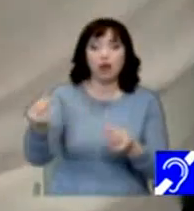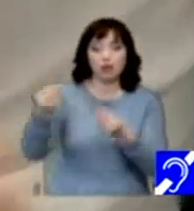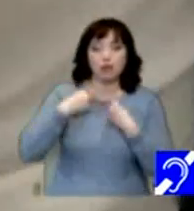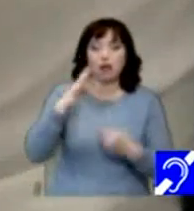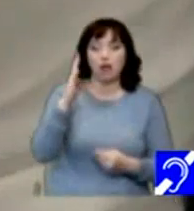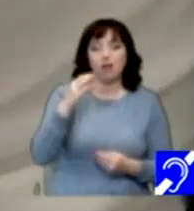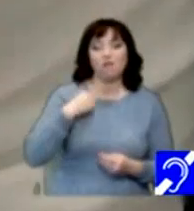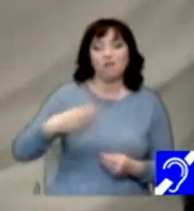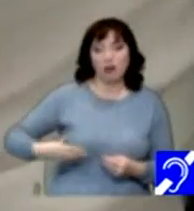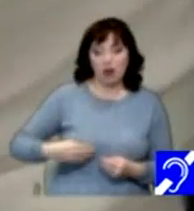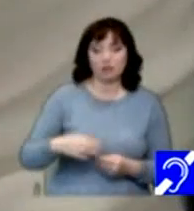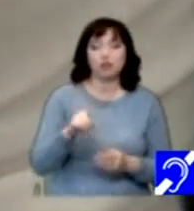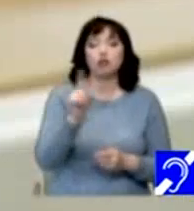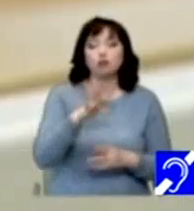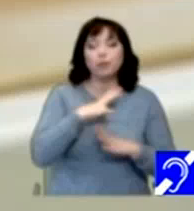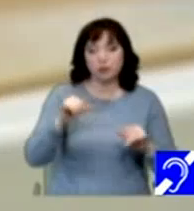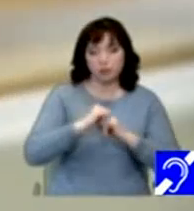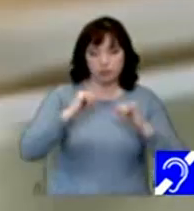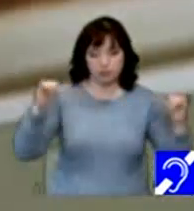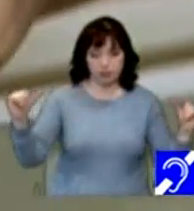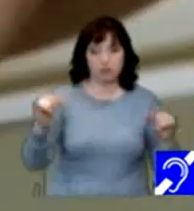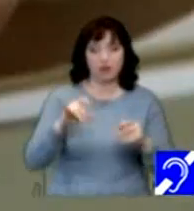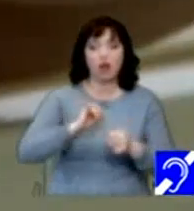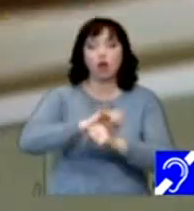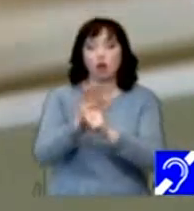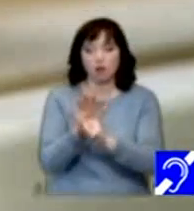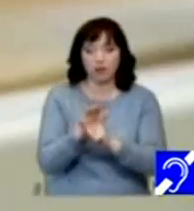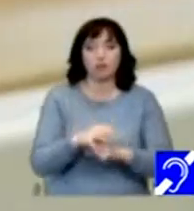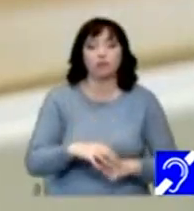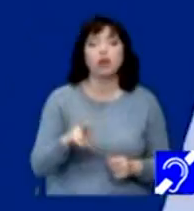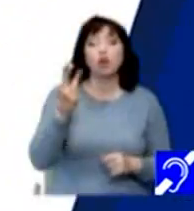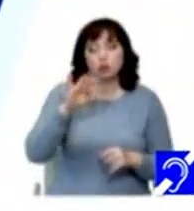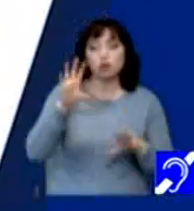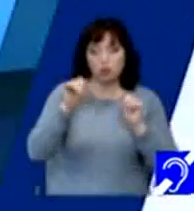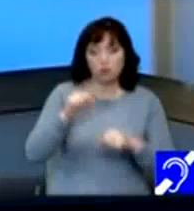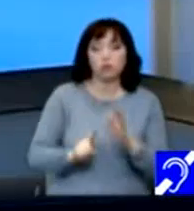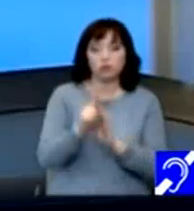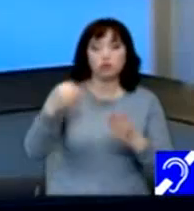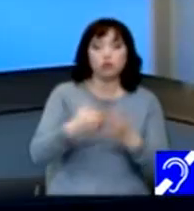platformei COVAX. Pentru a preveni un nou val de infectări, autoritățile nu exclud noi restricții.